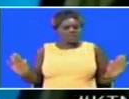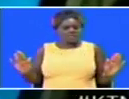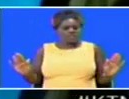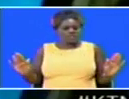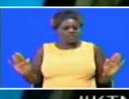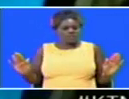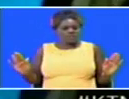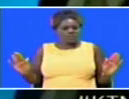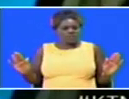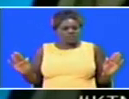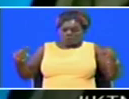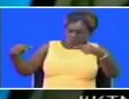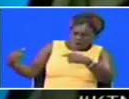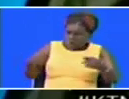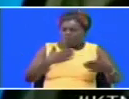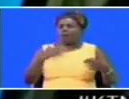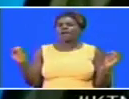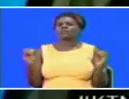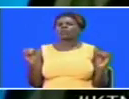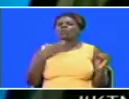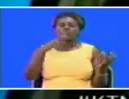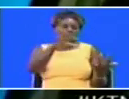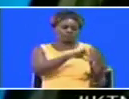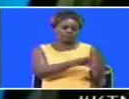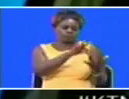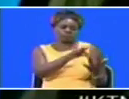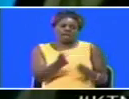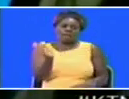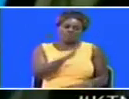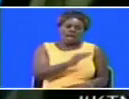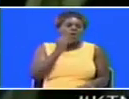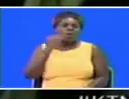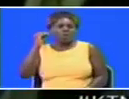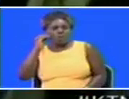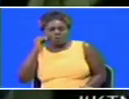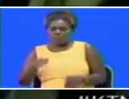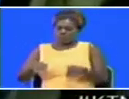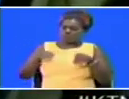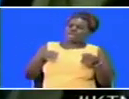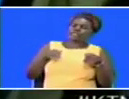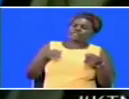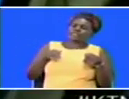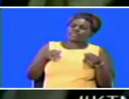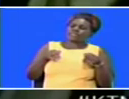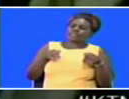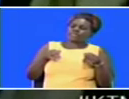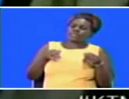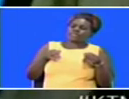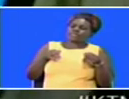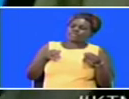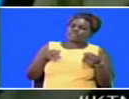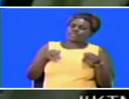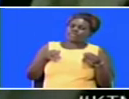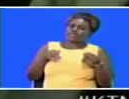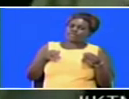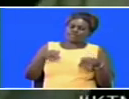chote hataki Vita tataka tuchi Kwa nyumba zet tuka tuje